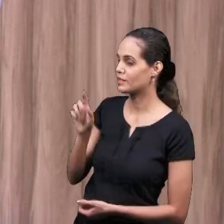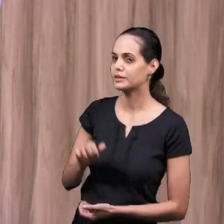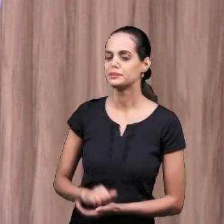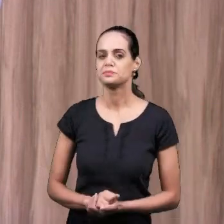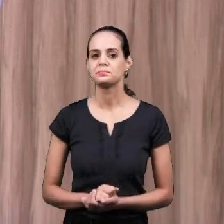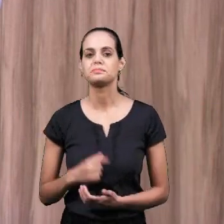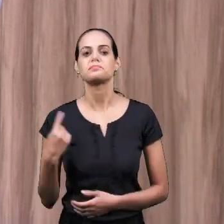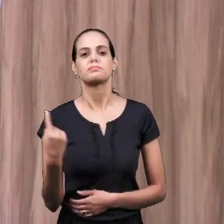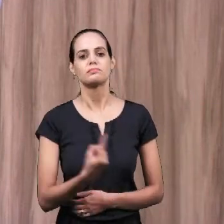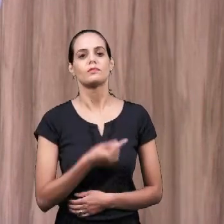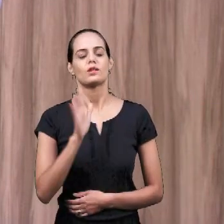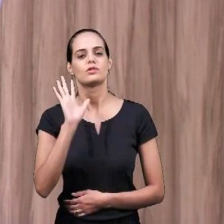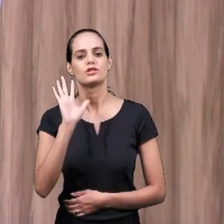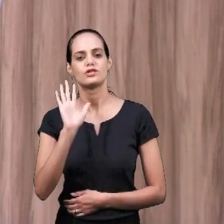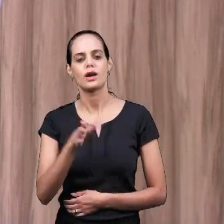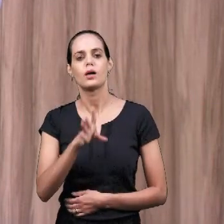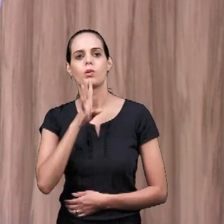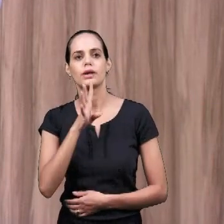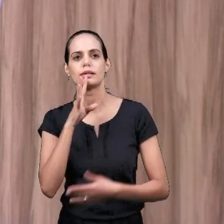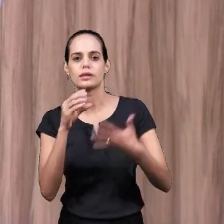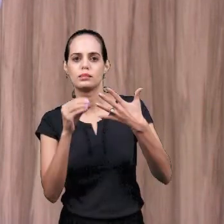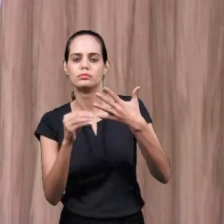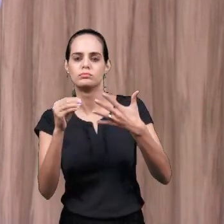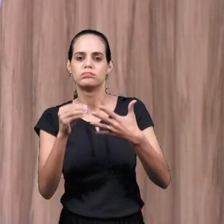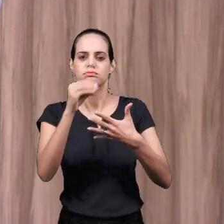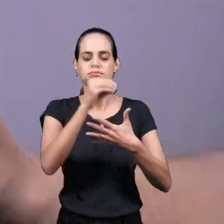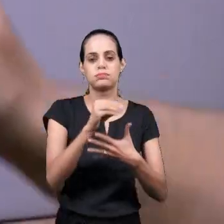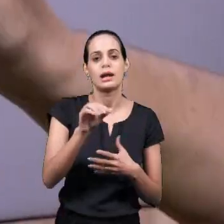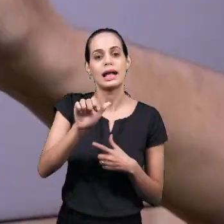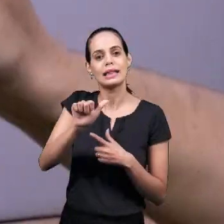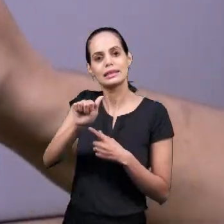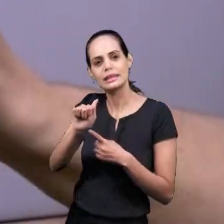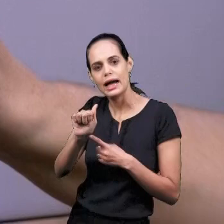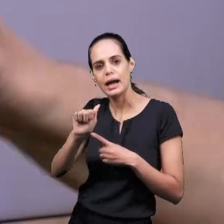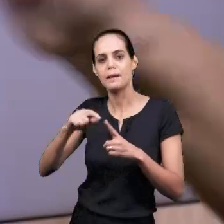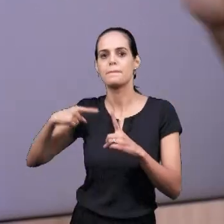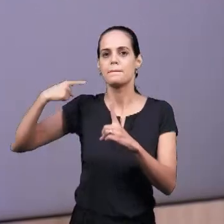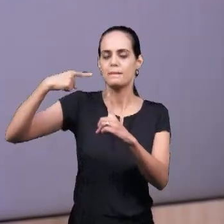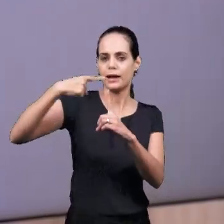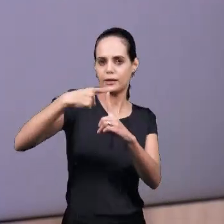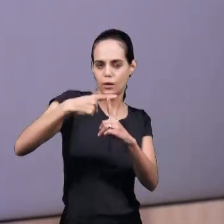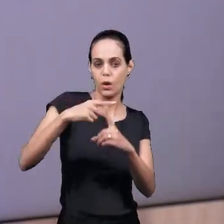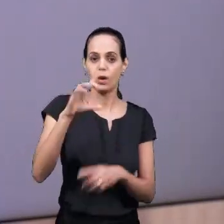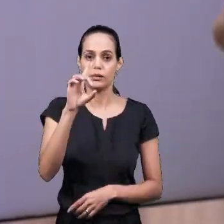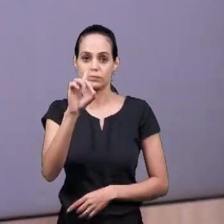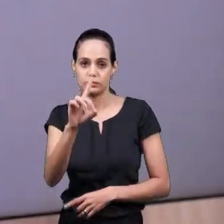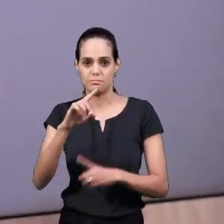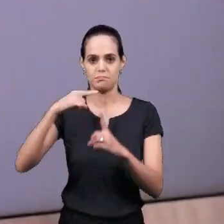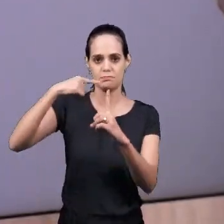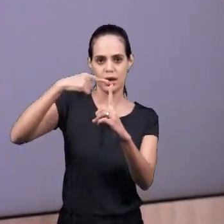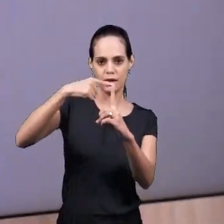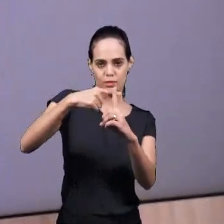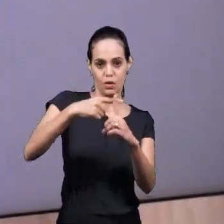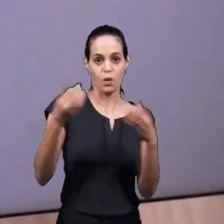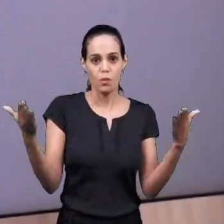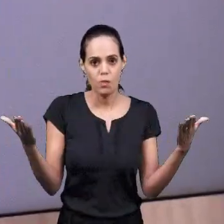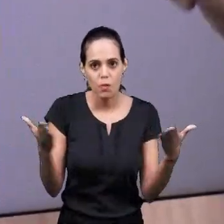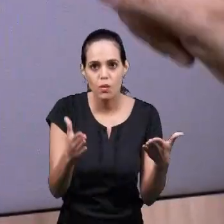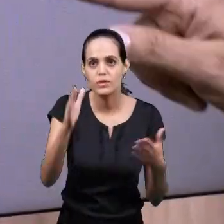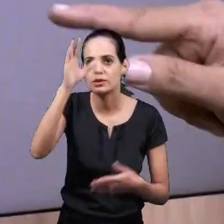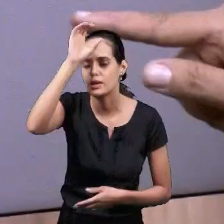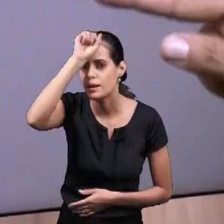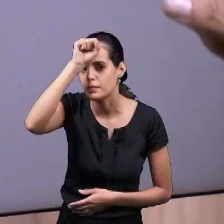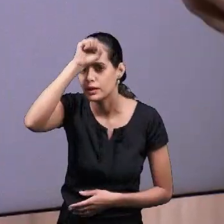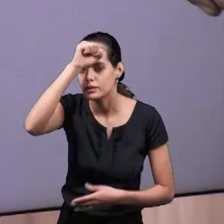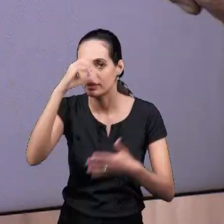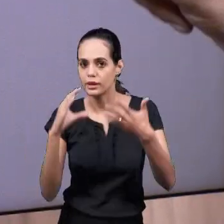Nous avons déjà connu l'accord de La majeur, de Ré majeur. Et aujourd'hui, nous allons voir